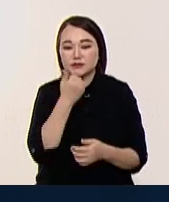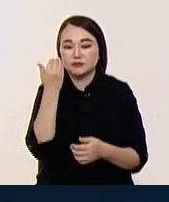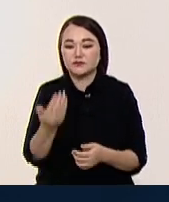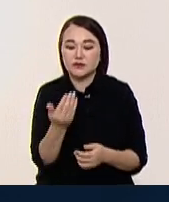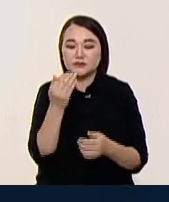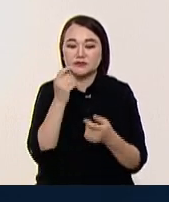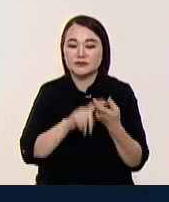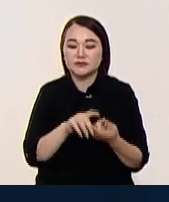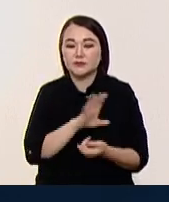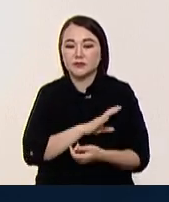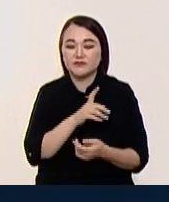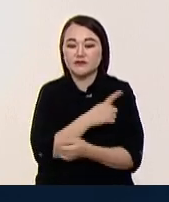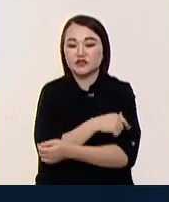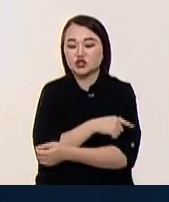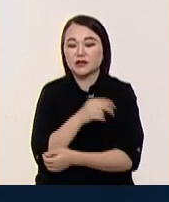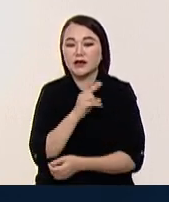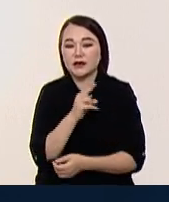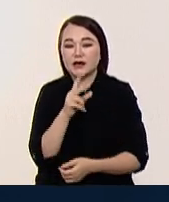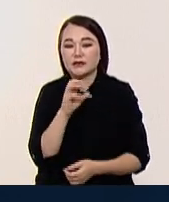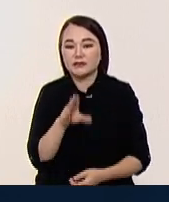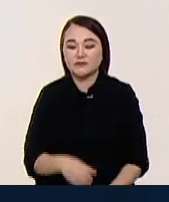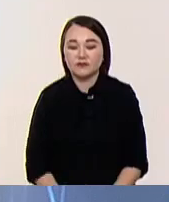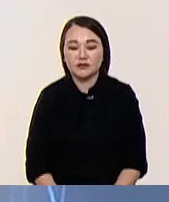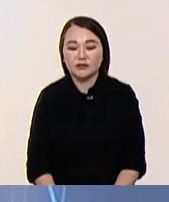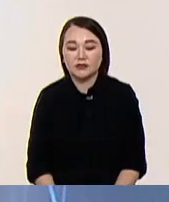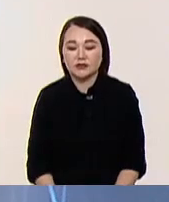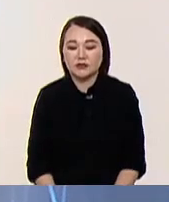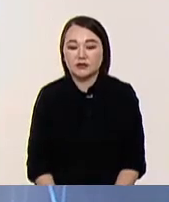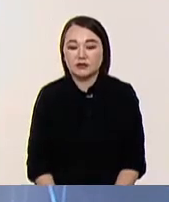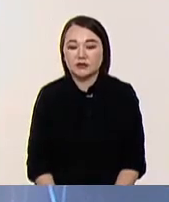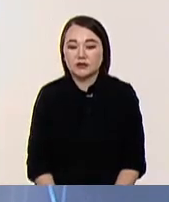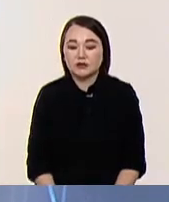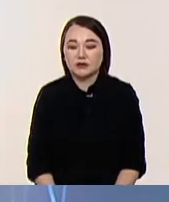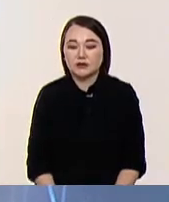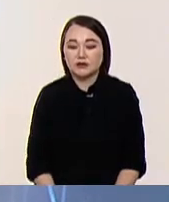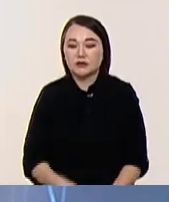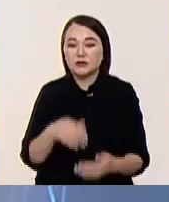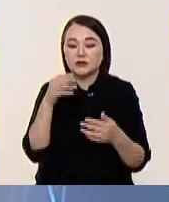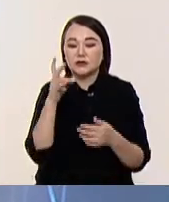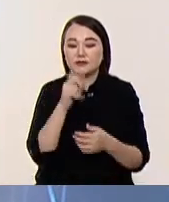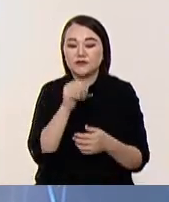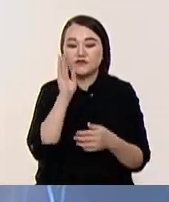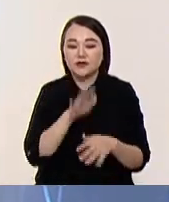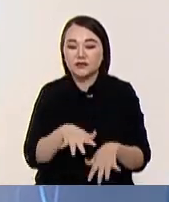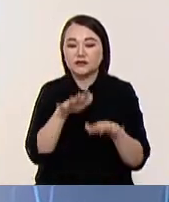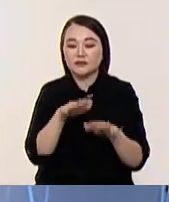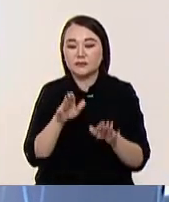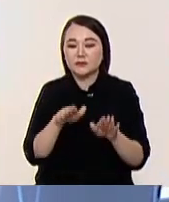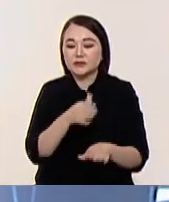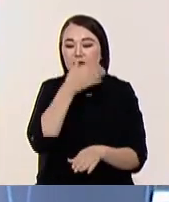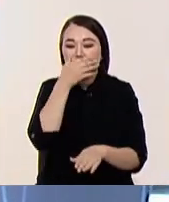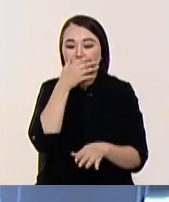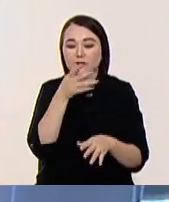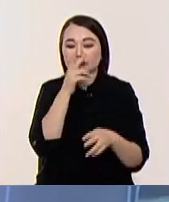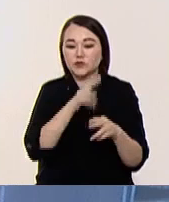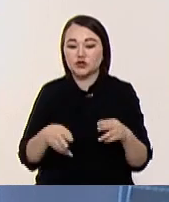С нами на связи был врач Каэргали Каеев. Наводнение в Афганистане унесло